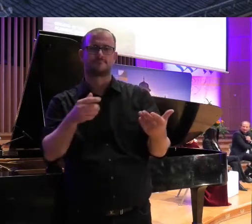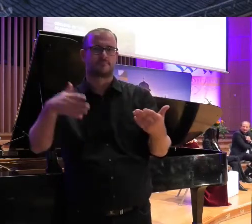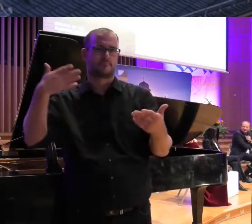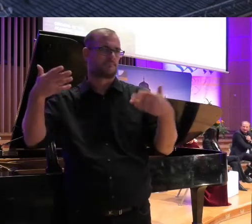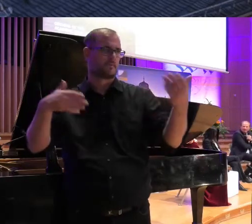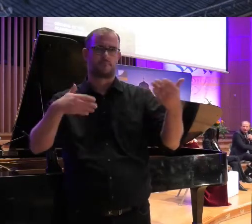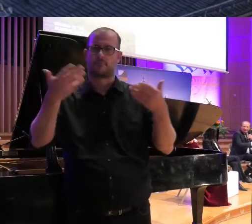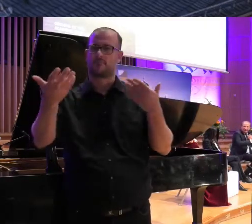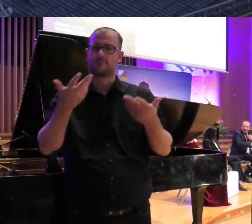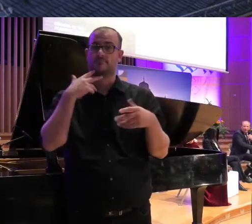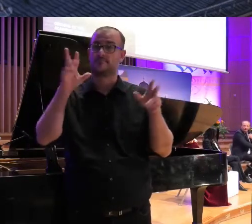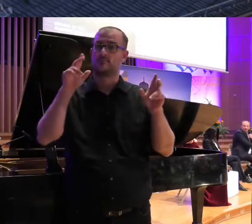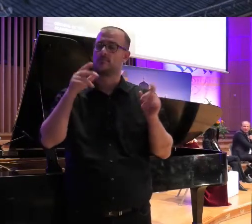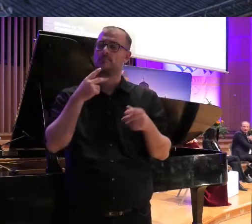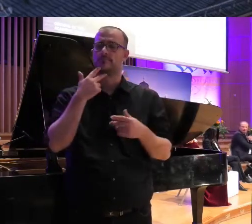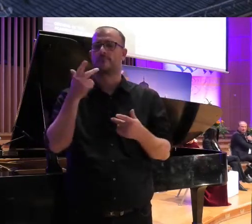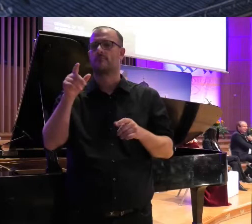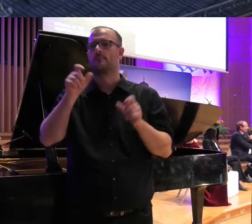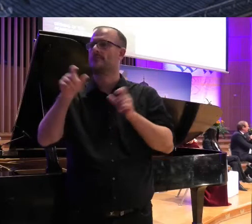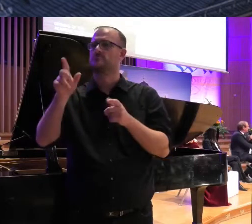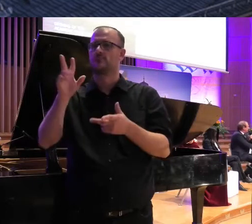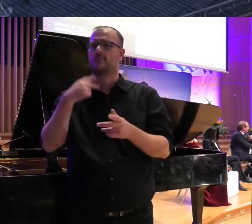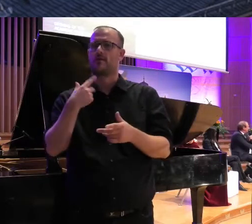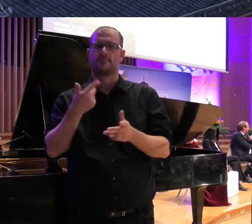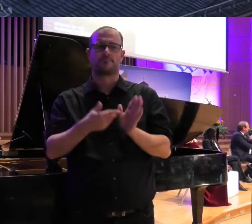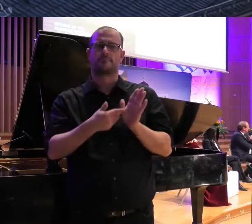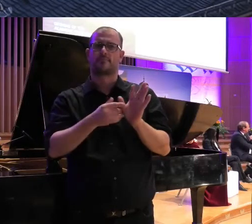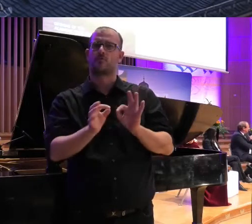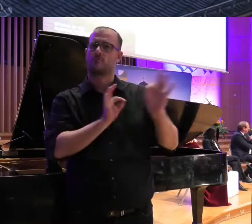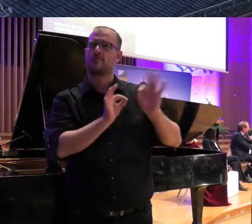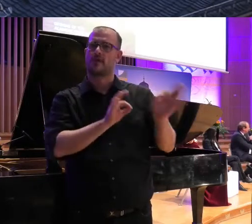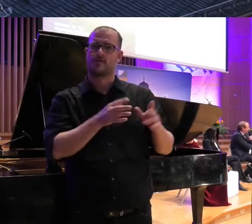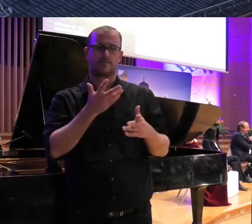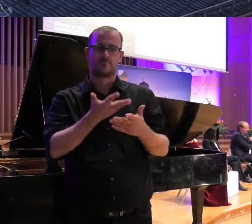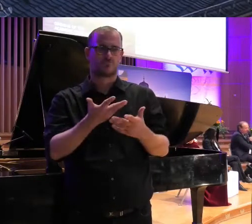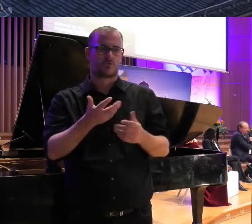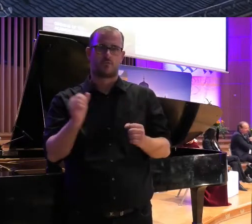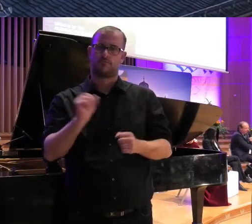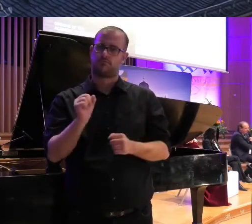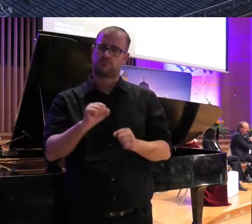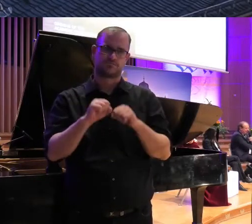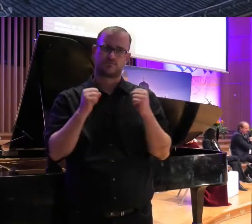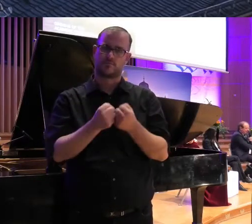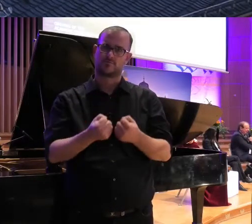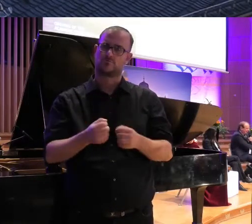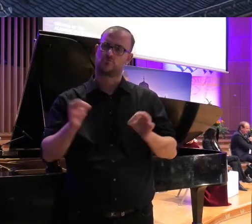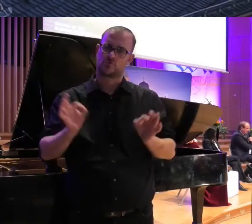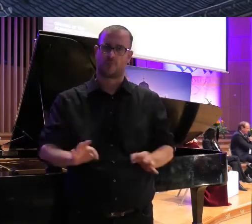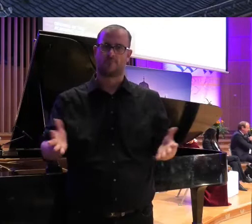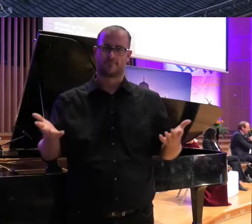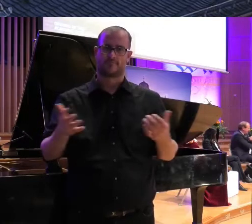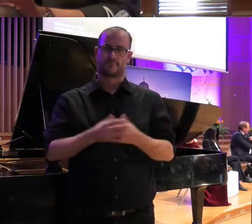sozusagen in Anführungszeichen Schaulustigen dann übertragen worden sind, welche Dimension das sozusagen